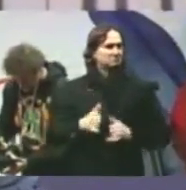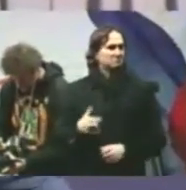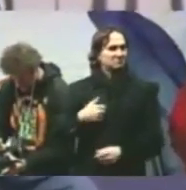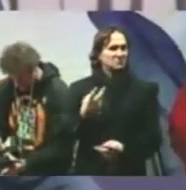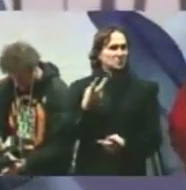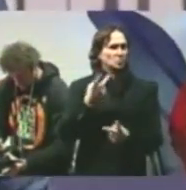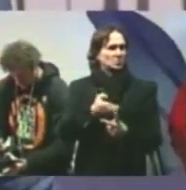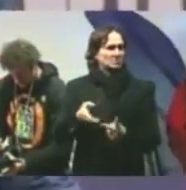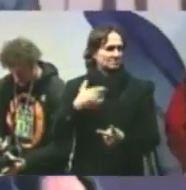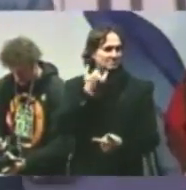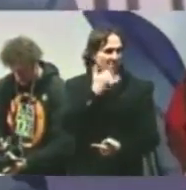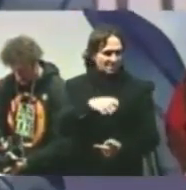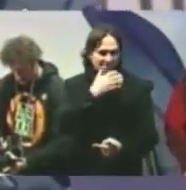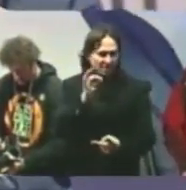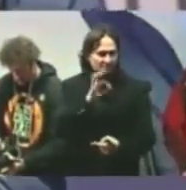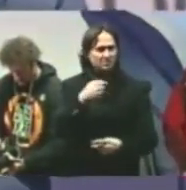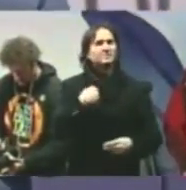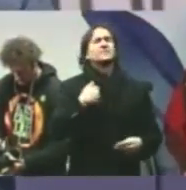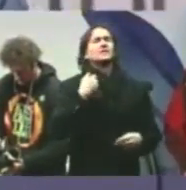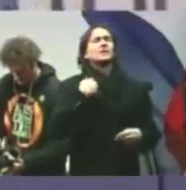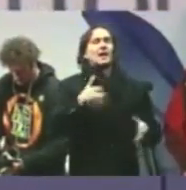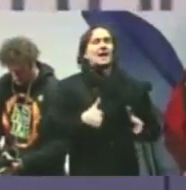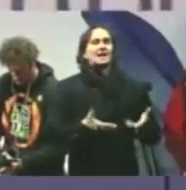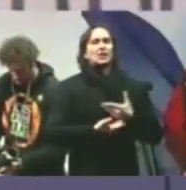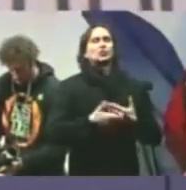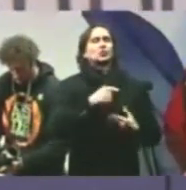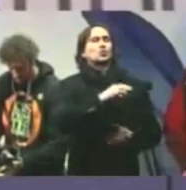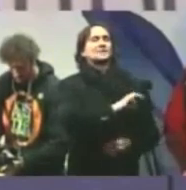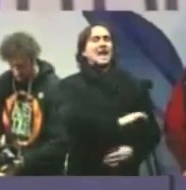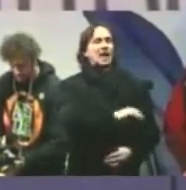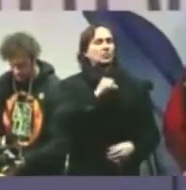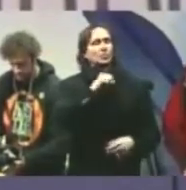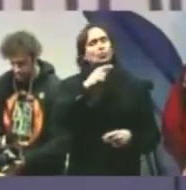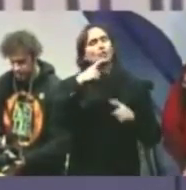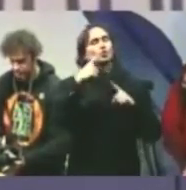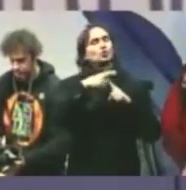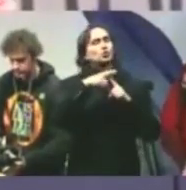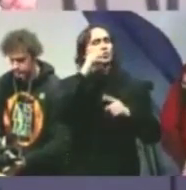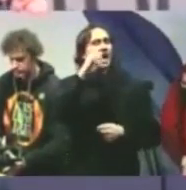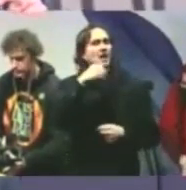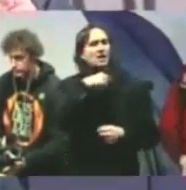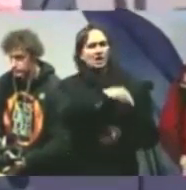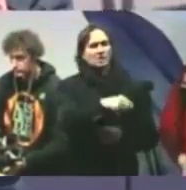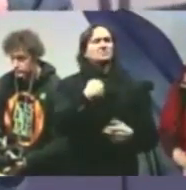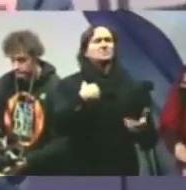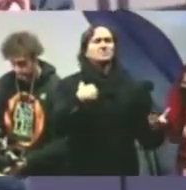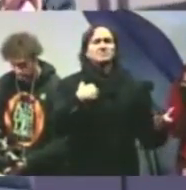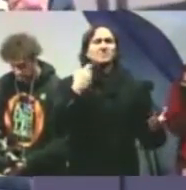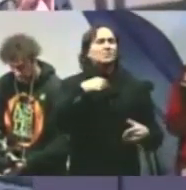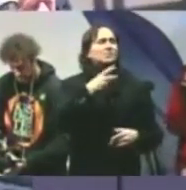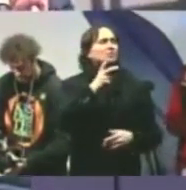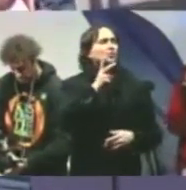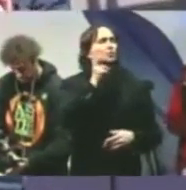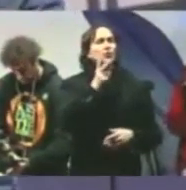ho 41 anni, sono candidato al Senato per la Toscana, anche se sono veneto all'origine, ma ho 12 anni che sono orgoglioso di vivere in